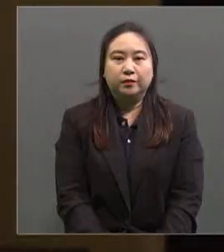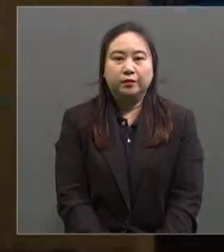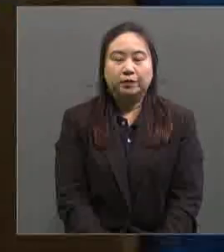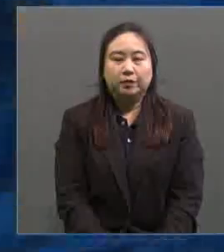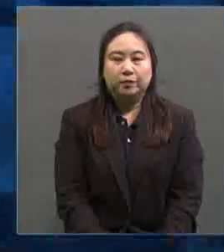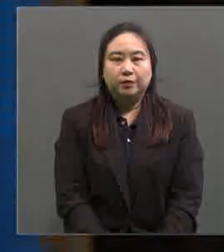ค่ะ